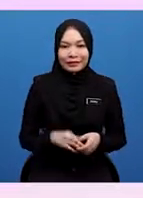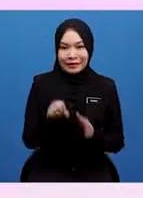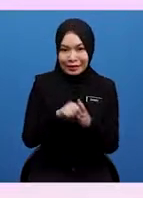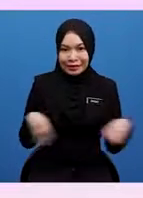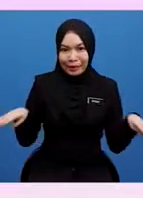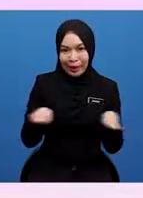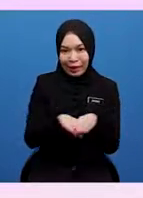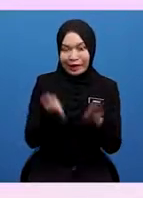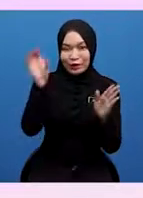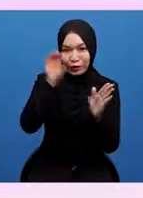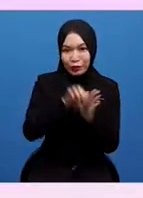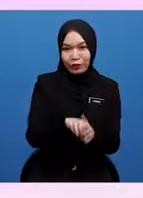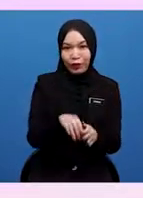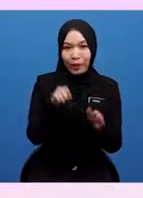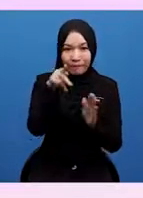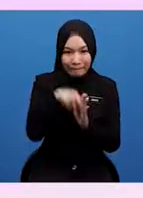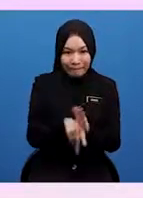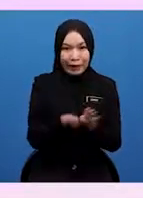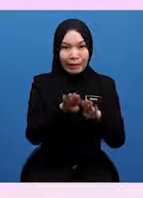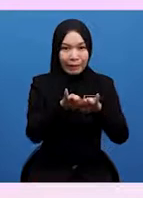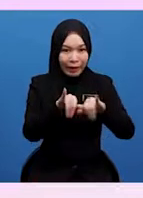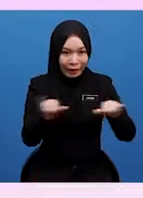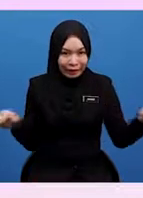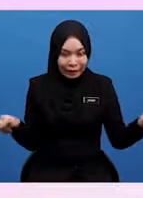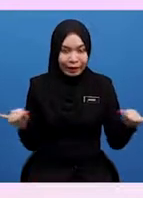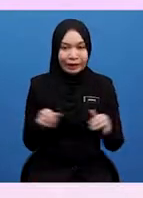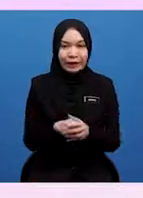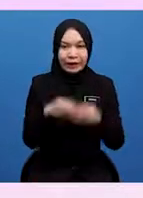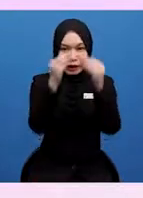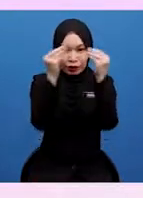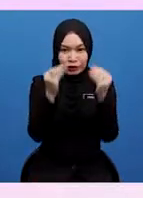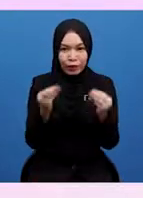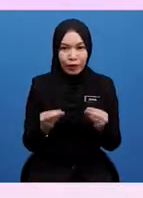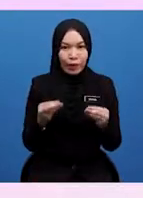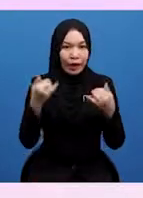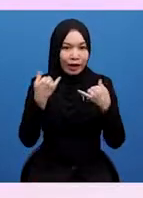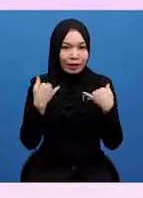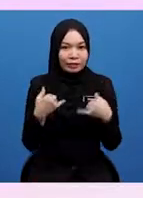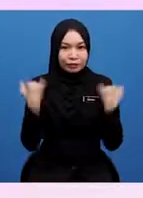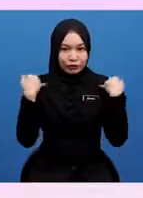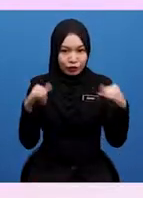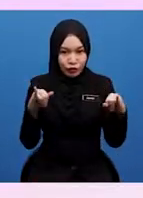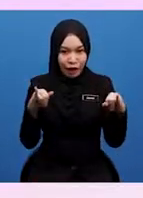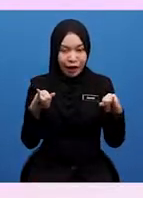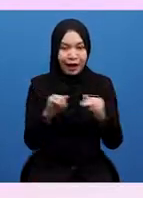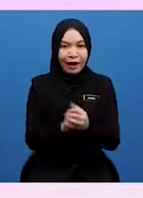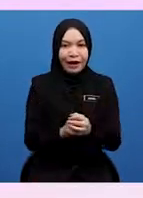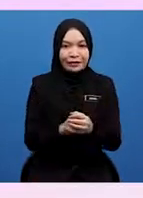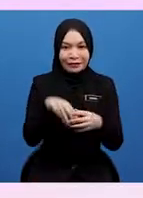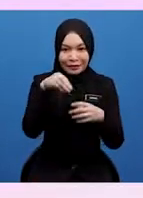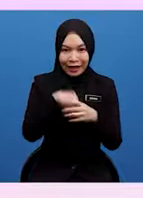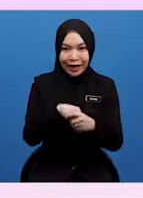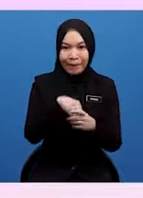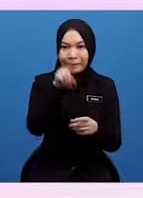Sebagai contoh, perbandingan jumlah pengeluaran syarikat dan pendapatan syarikat dalam